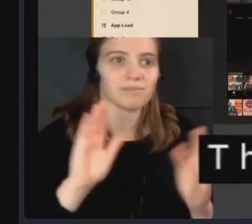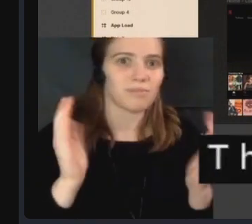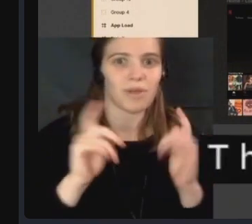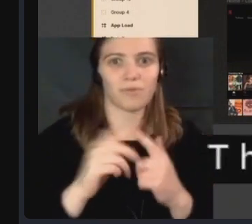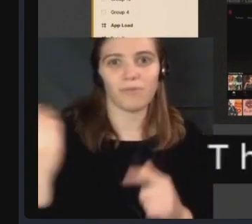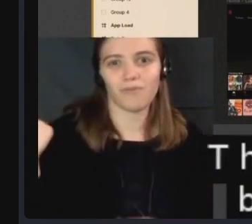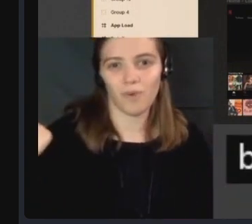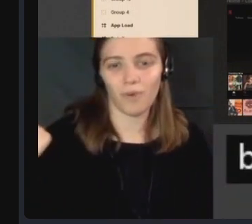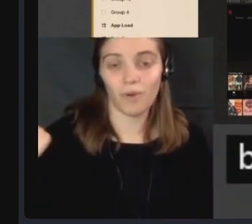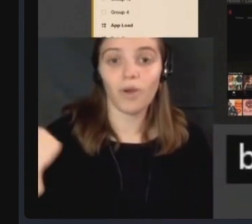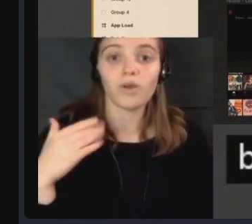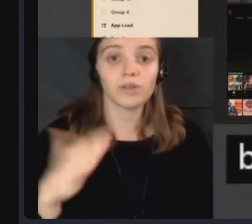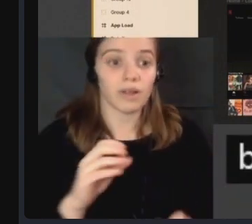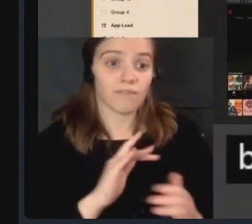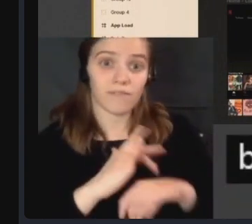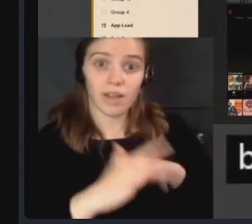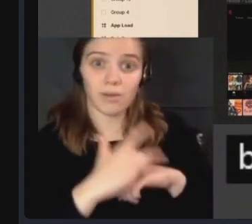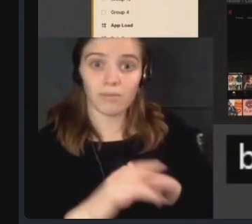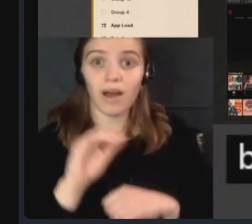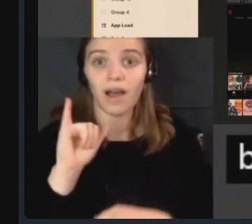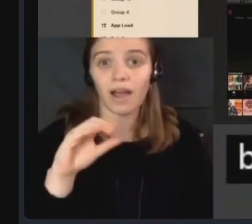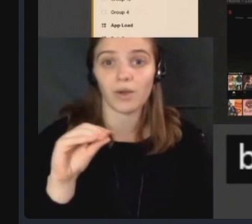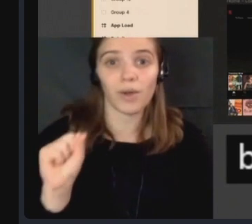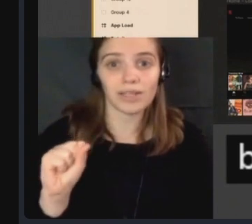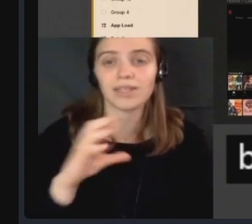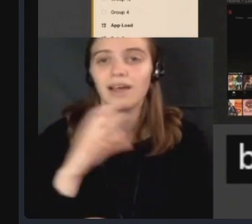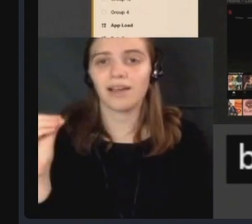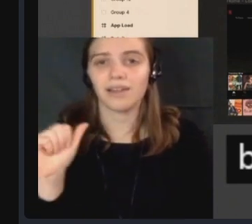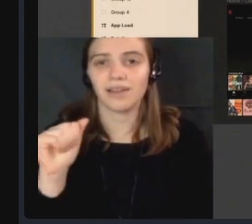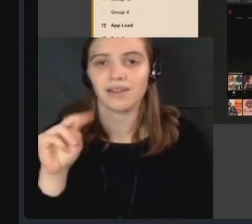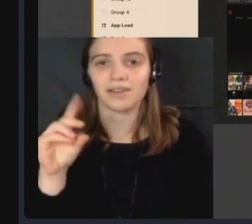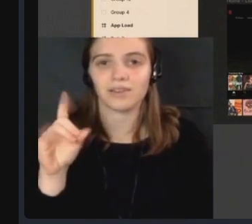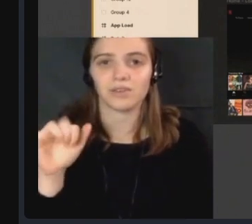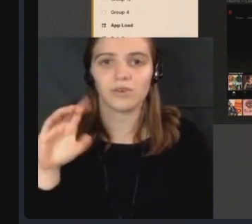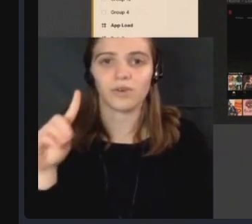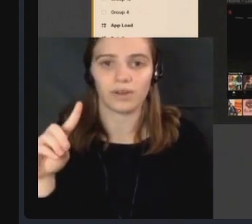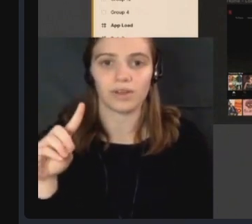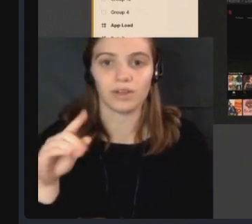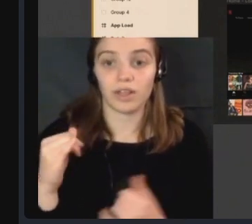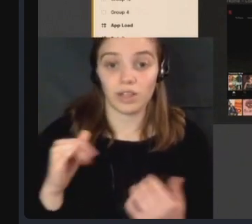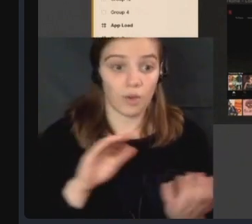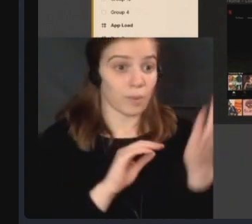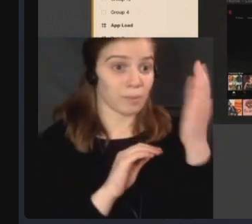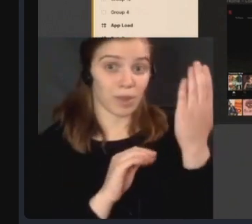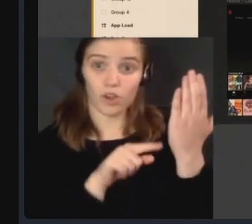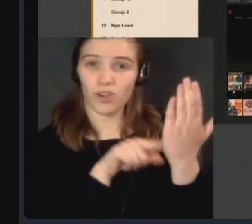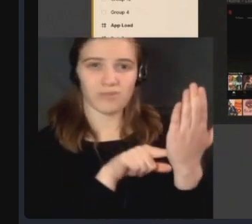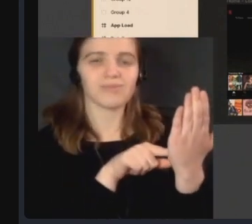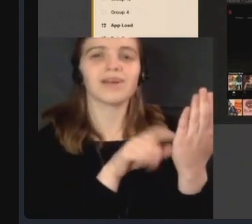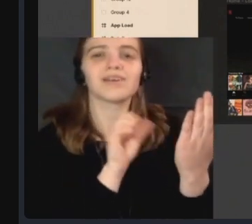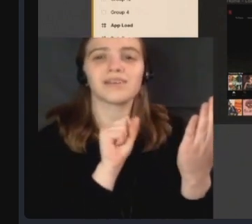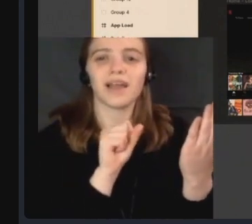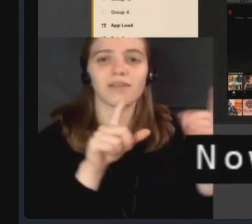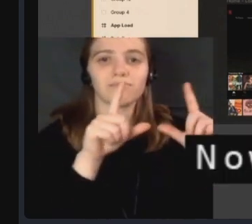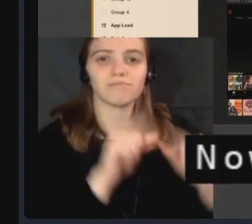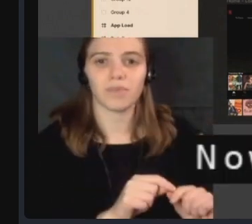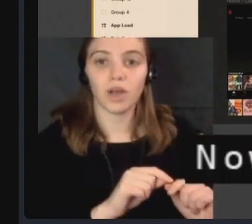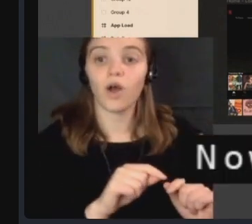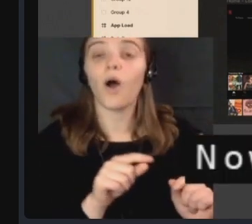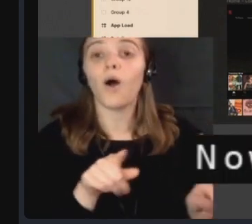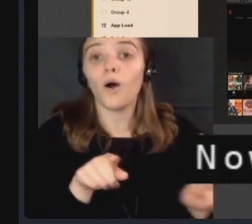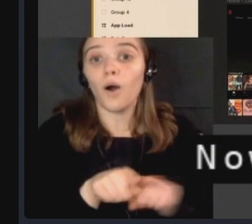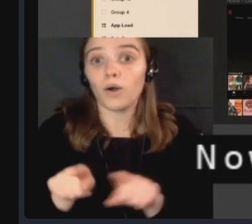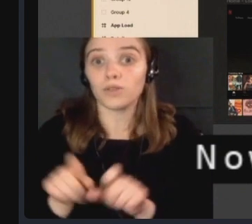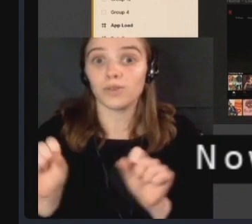and iOS. Ouais, mais ça, c'est comme Now avant. I can exit Mirror. Yes. Et là, The new app is not just for mirroring, it's also to make it so that designers